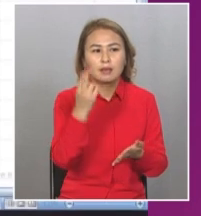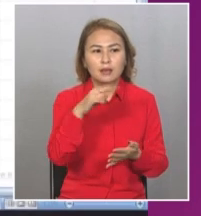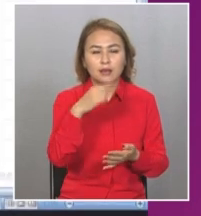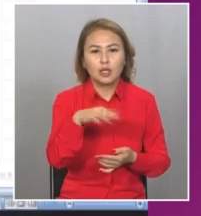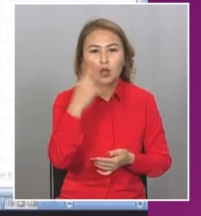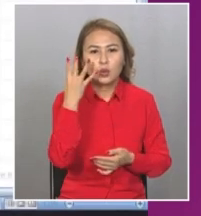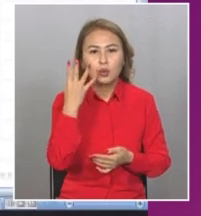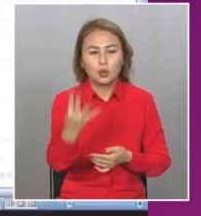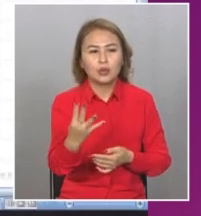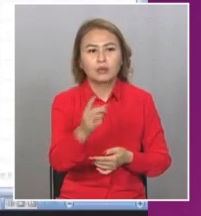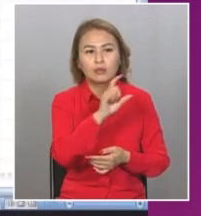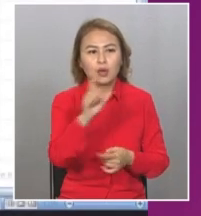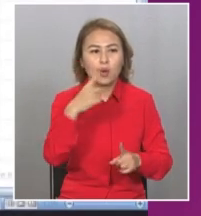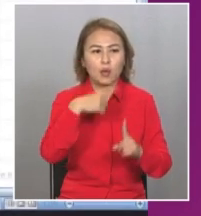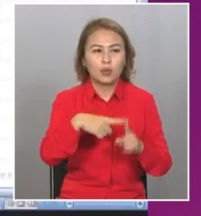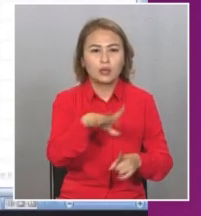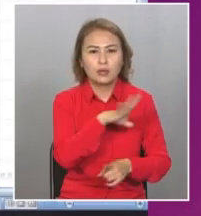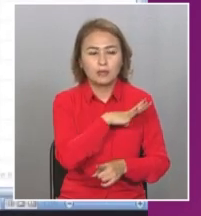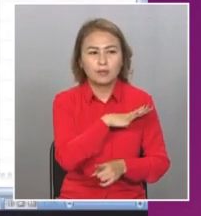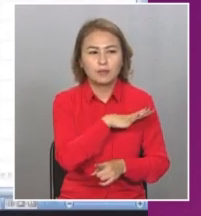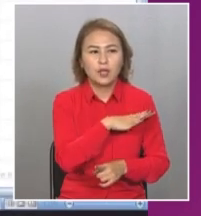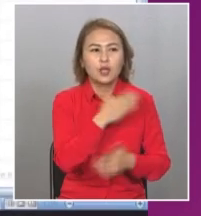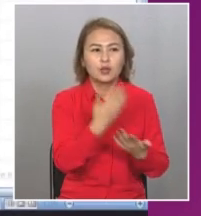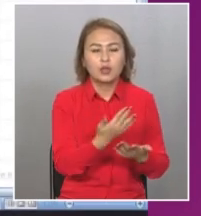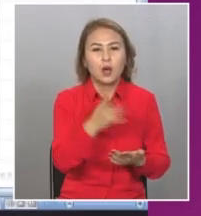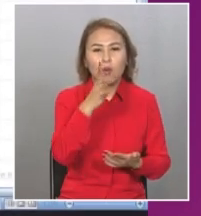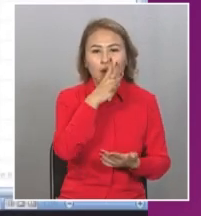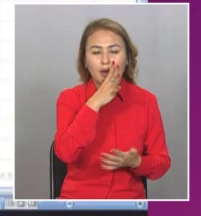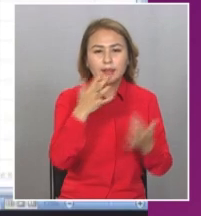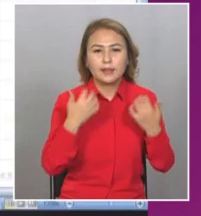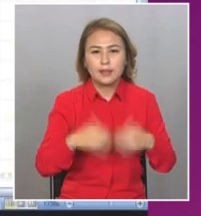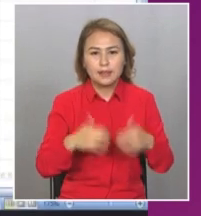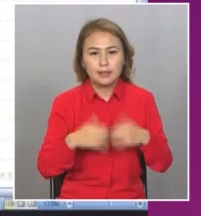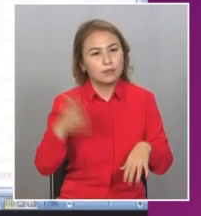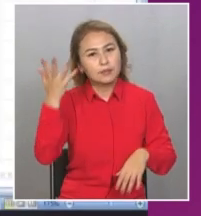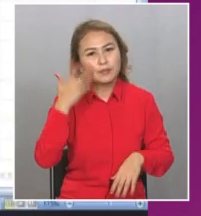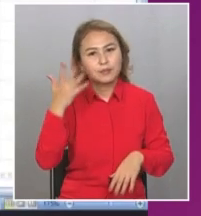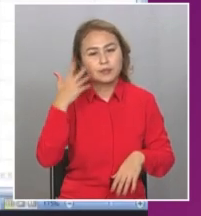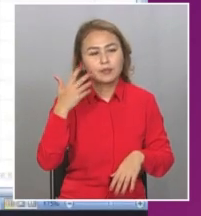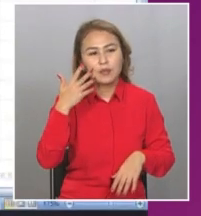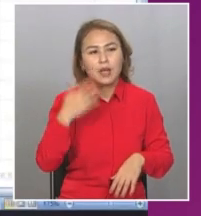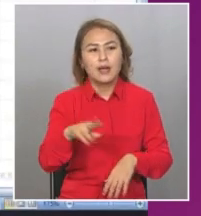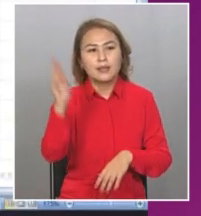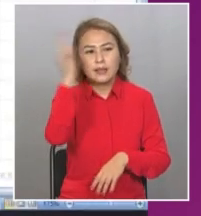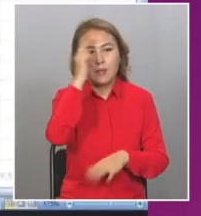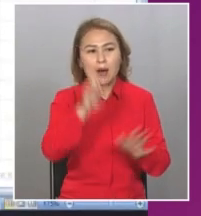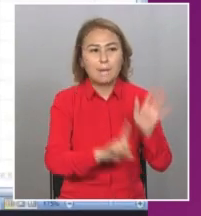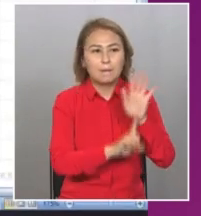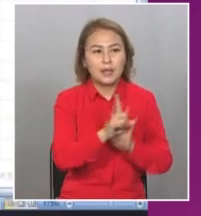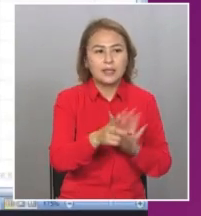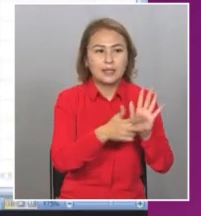D4 яшығындағы мәнді қостым. Сонда уақыт есебінде сабағымыз